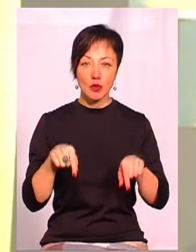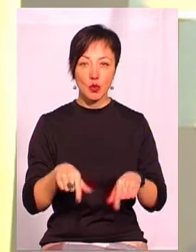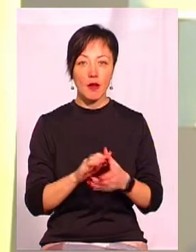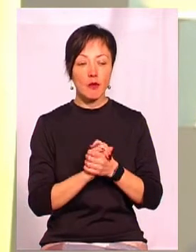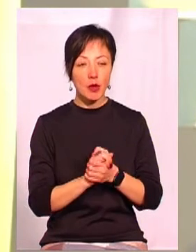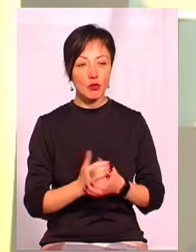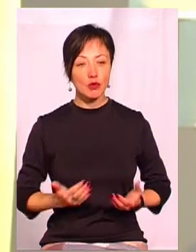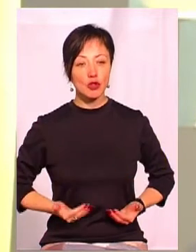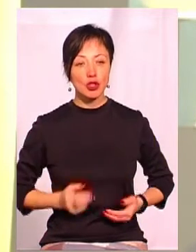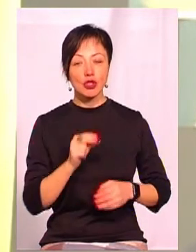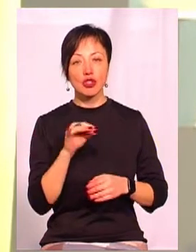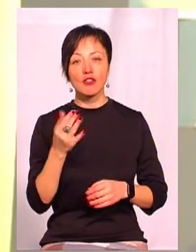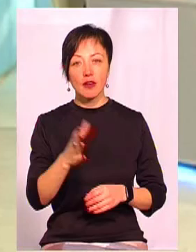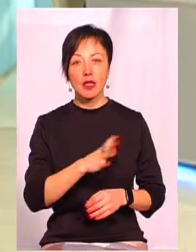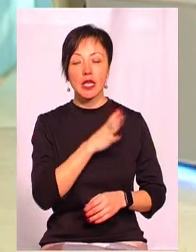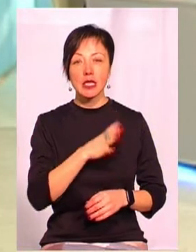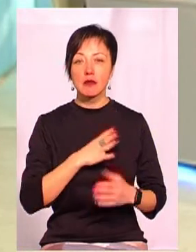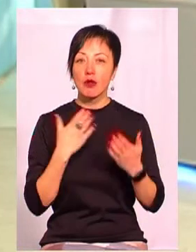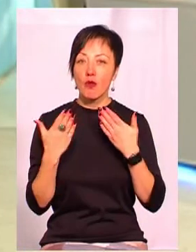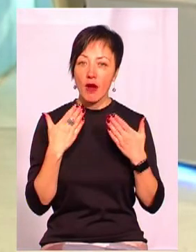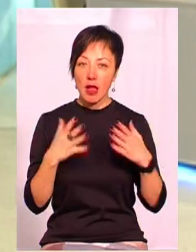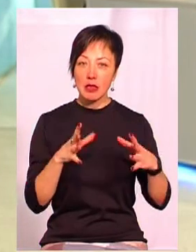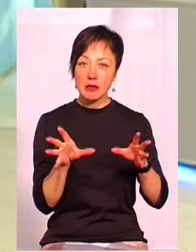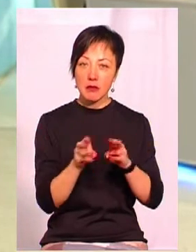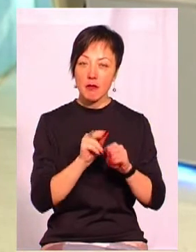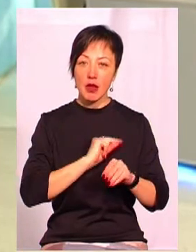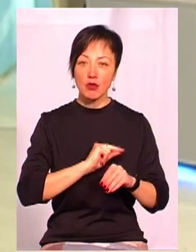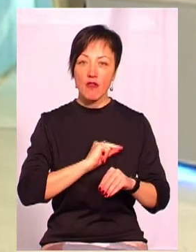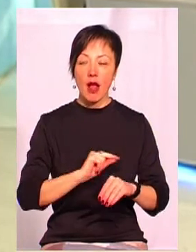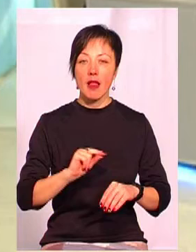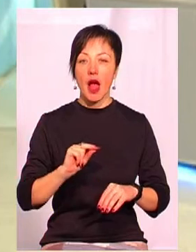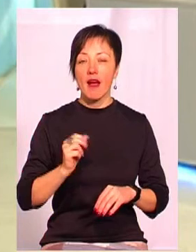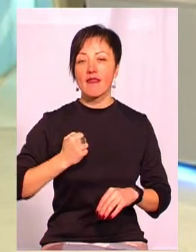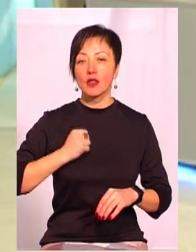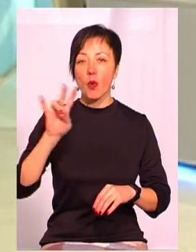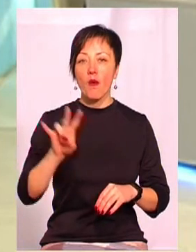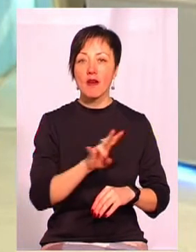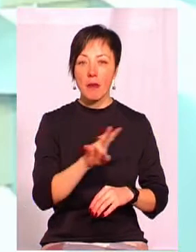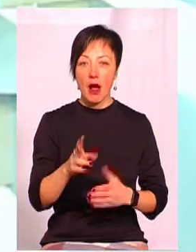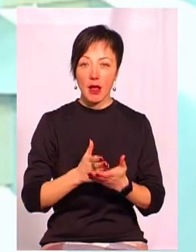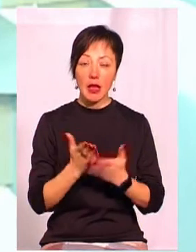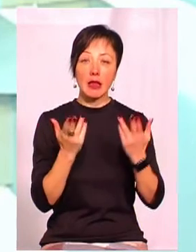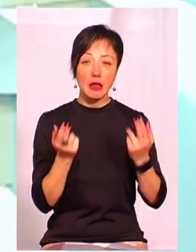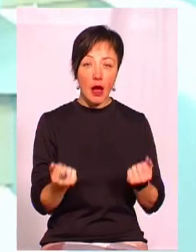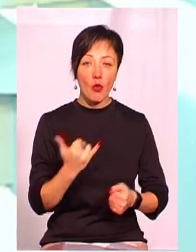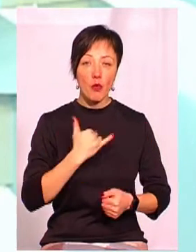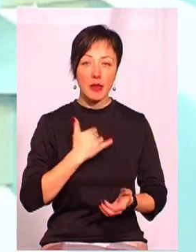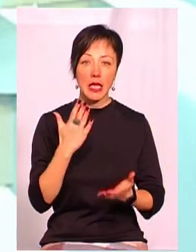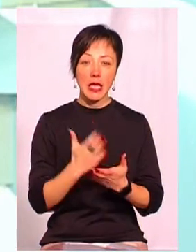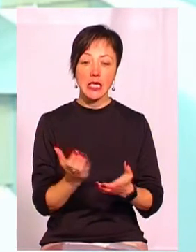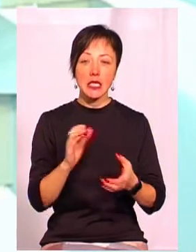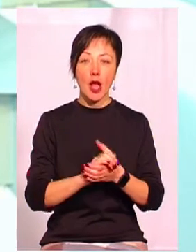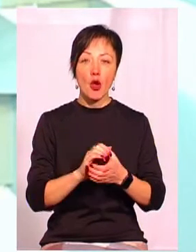в мирному житті, чи ви спілкувалися, а можливо, і співпрацювали із капеланами? Так, в мене є знайомі капелани, тим більше,